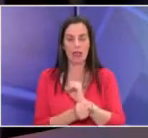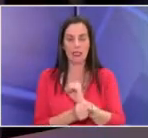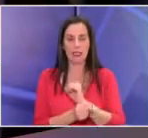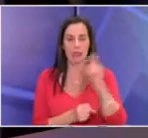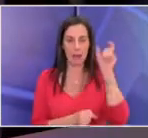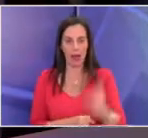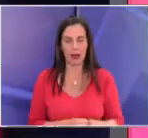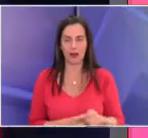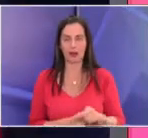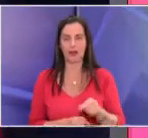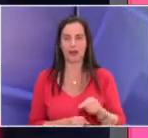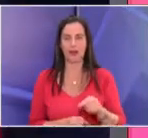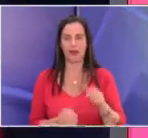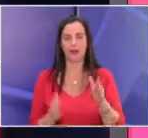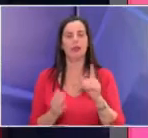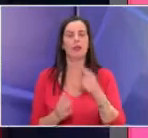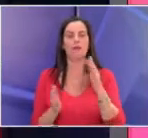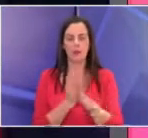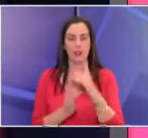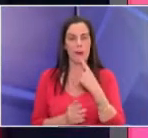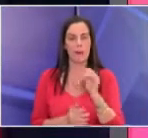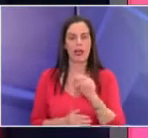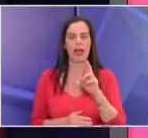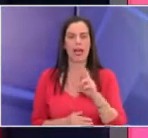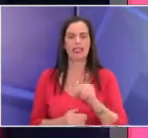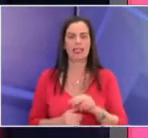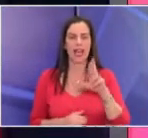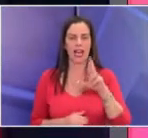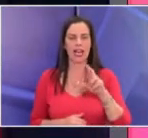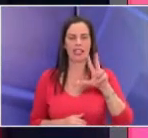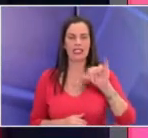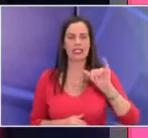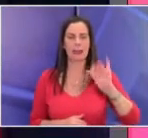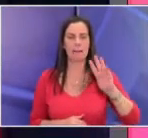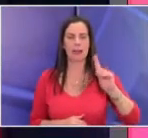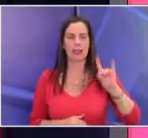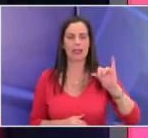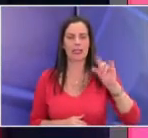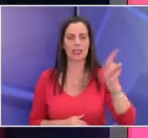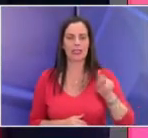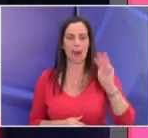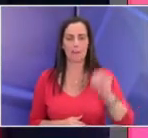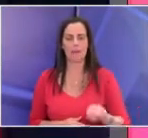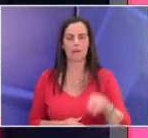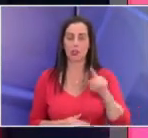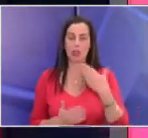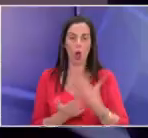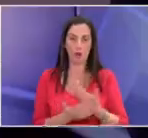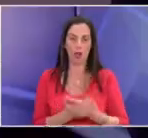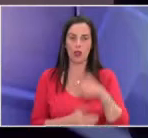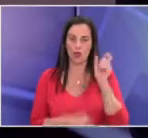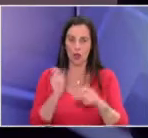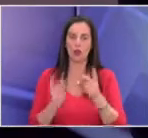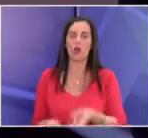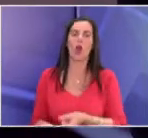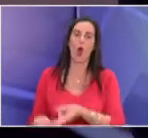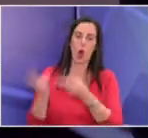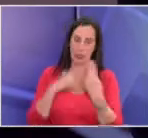של כסף בהם, ולא הבינו שהבעיה היא לא בהם, הבעיה היא בחברה הגזענית. אז נראה לי שיש אותו משקל. את לא מסכימה איתי עם